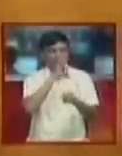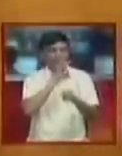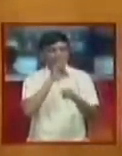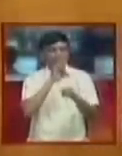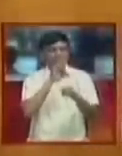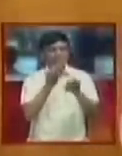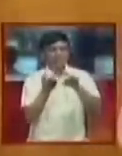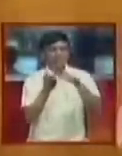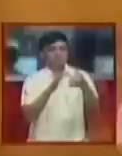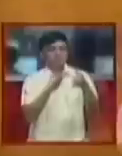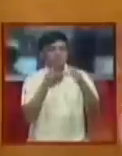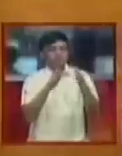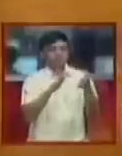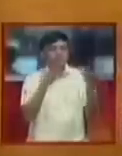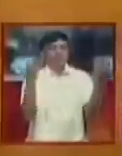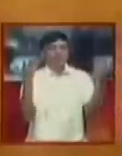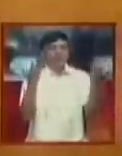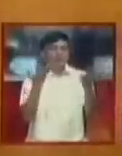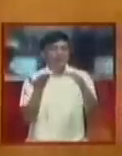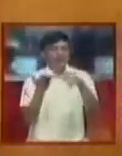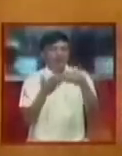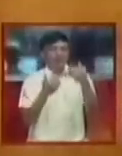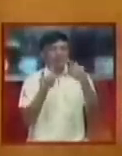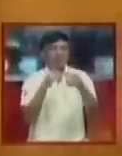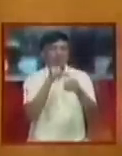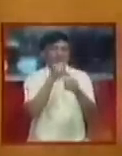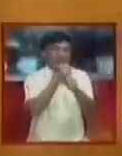puwapanaw ng malayo sa kalinga ng health